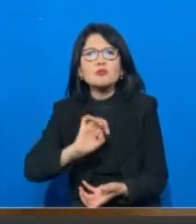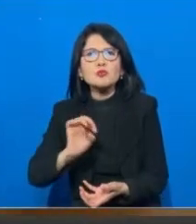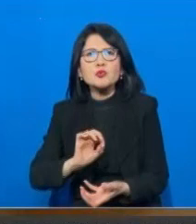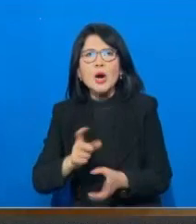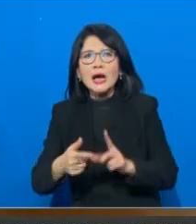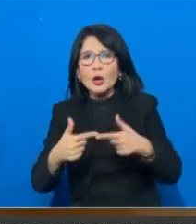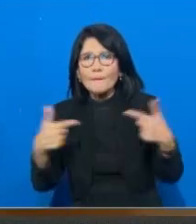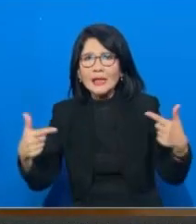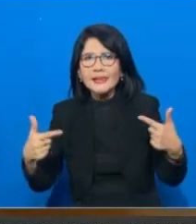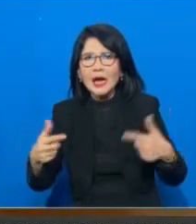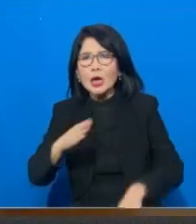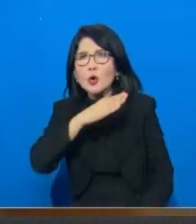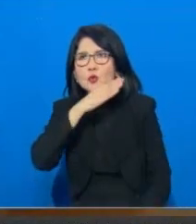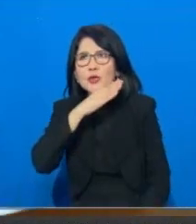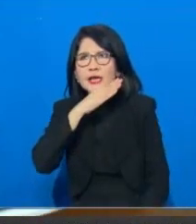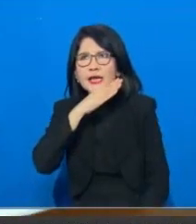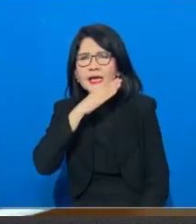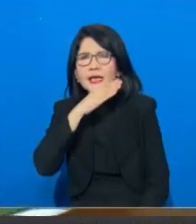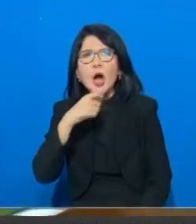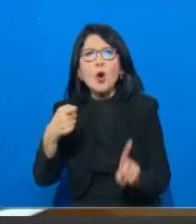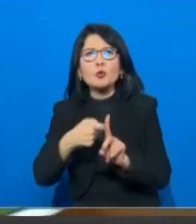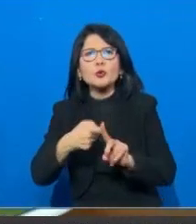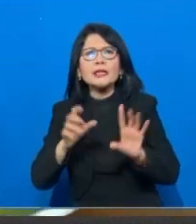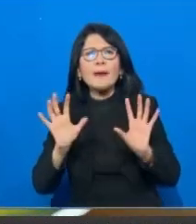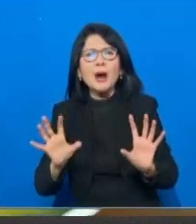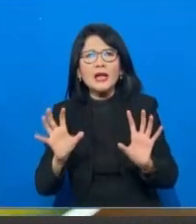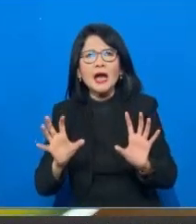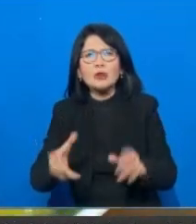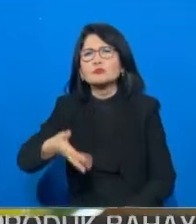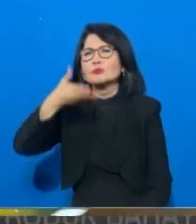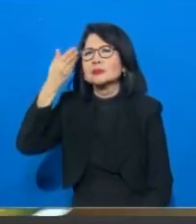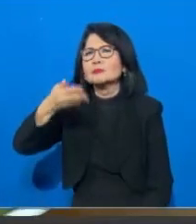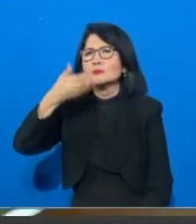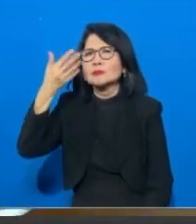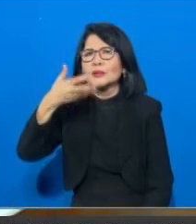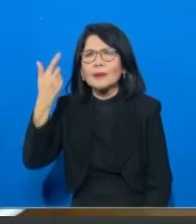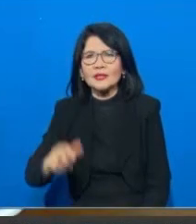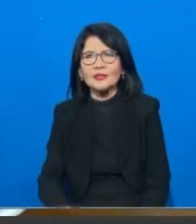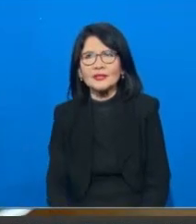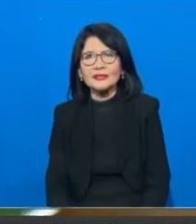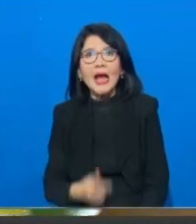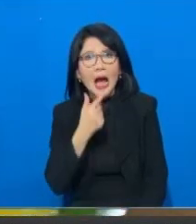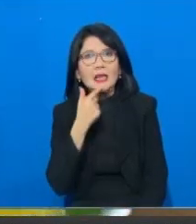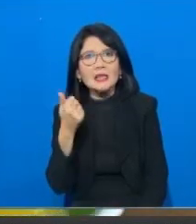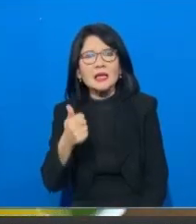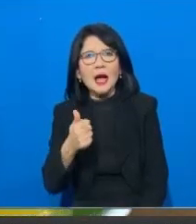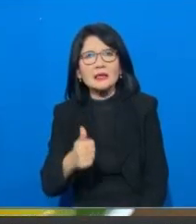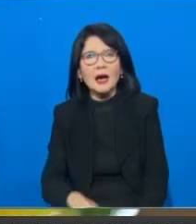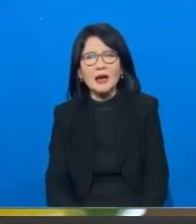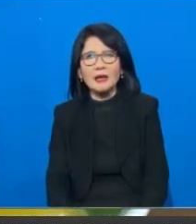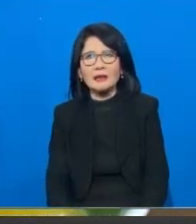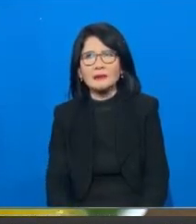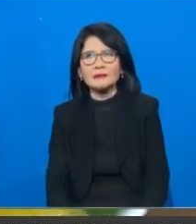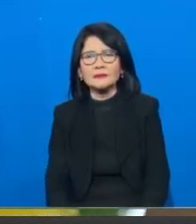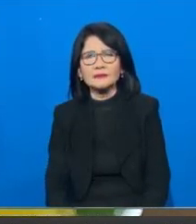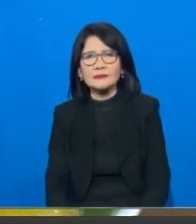Panjang ini kuning, karena dia pakai kunyit yang lumayan banyak, jadi ini aroma kunyitnya berasa banget dan rasa kunyitnya juga berasa sih, lebih berasa daripada padang